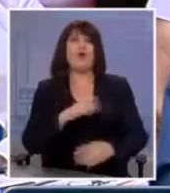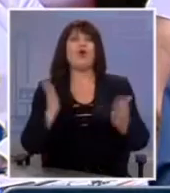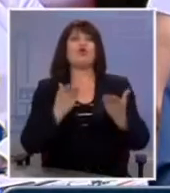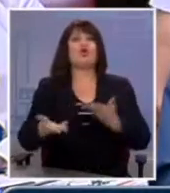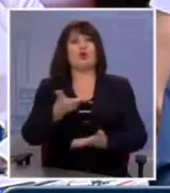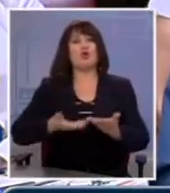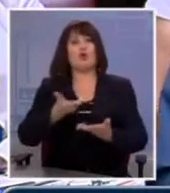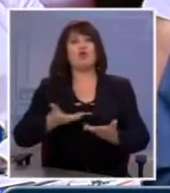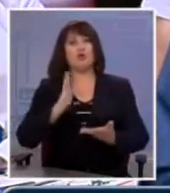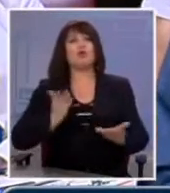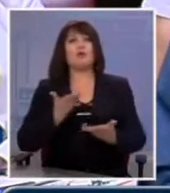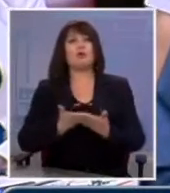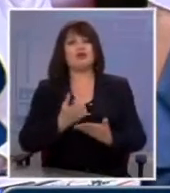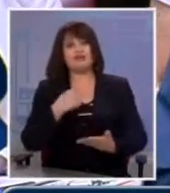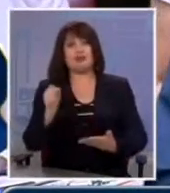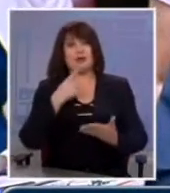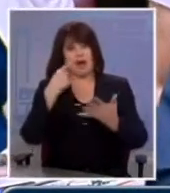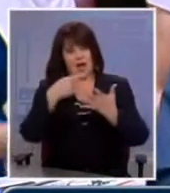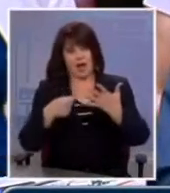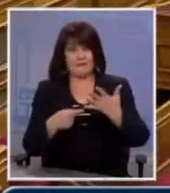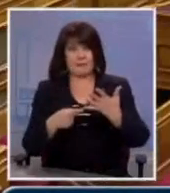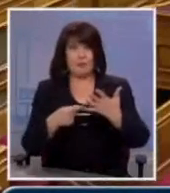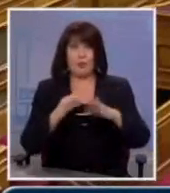επανέλθουν στο προσκήνιο. Για τους λόγους αυτούς,